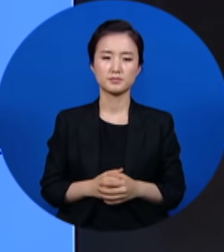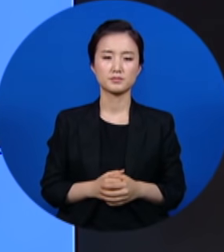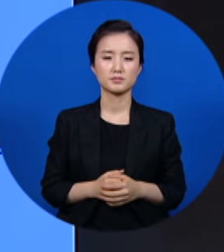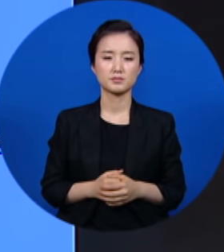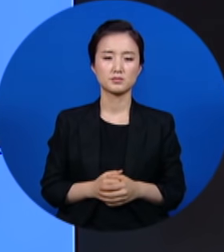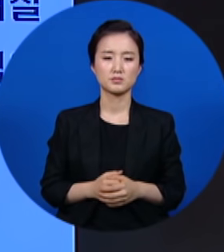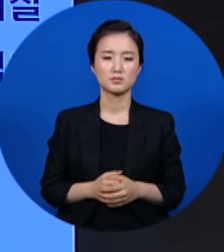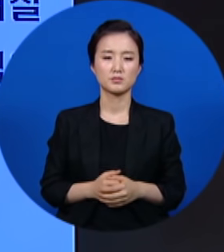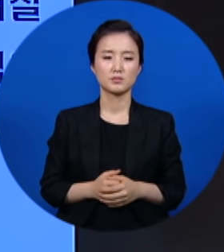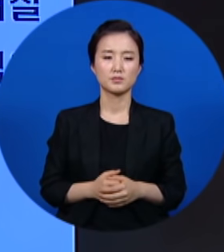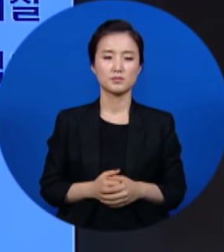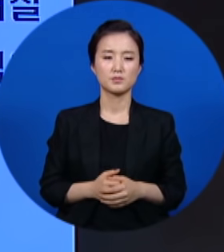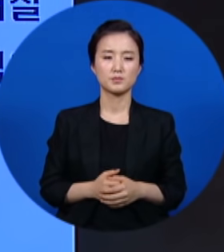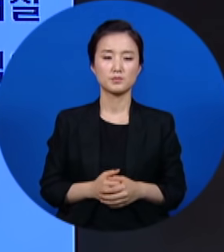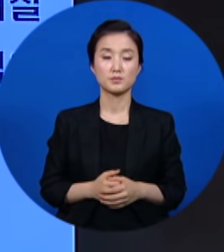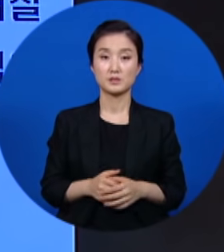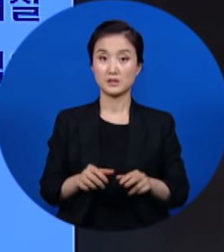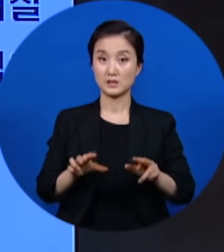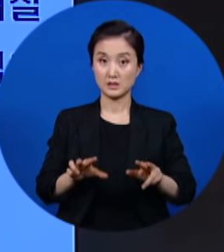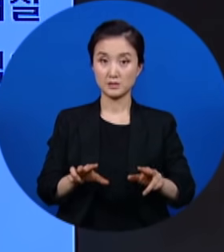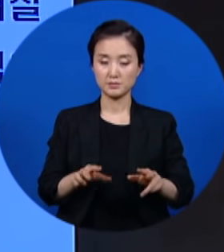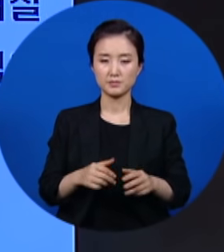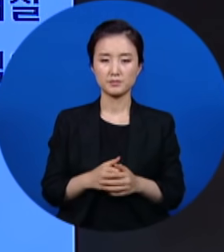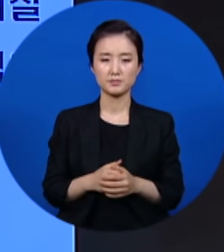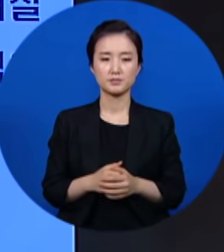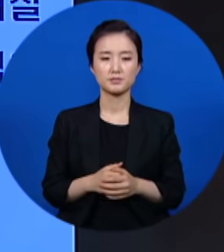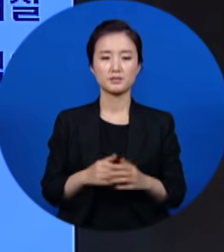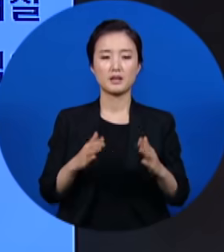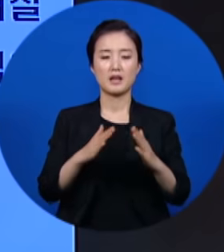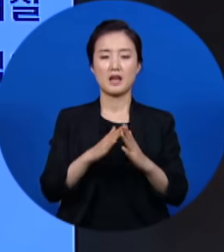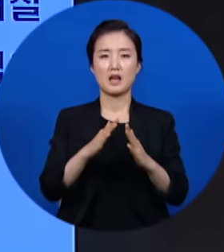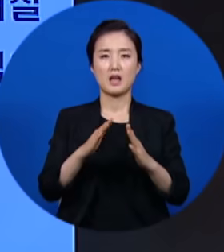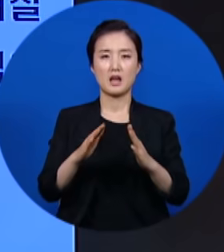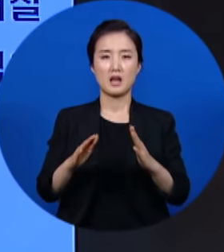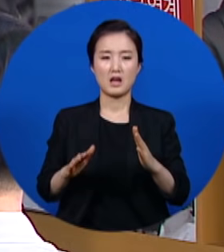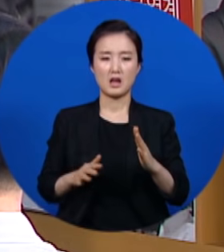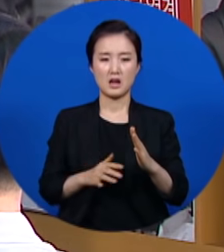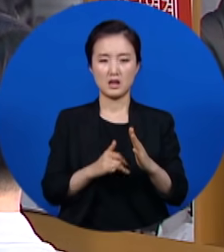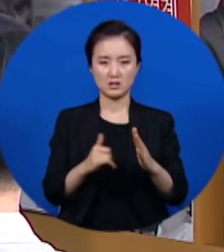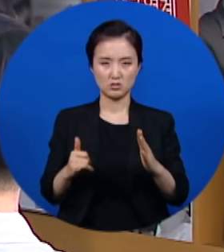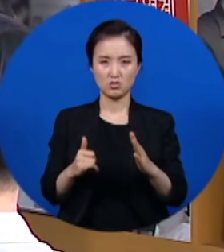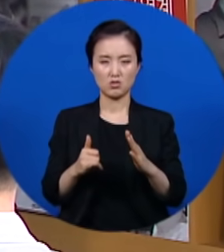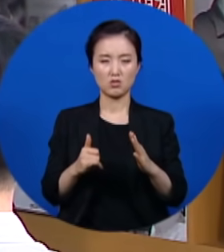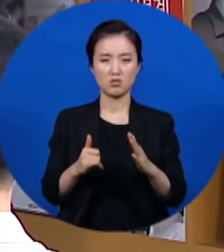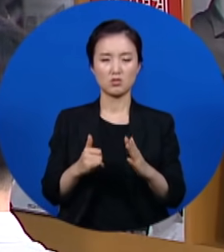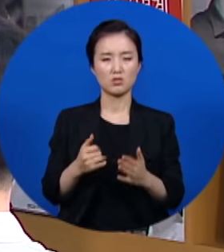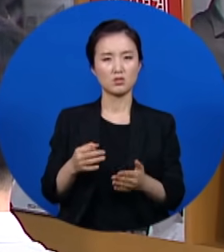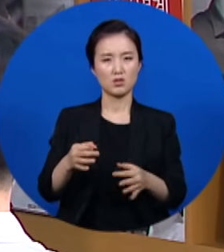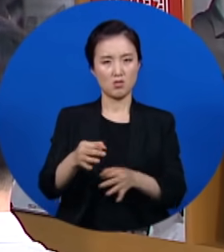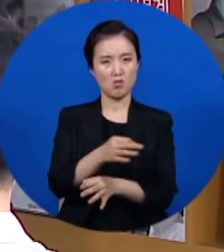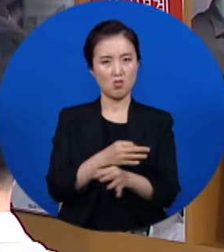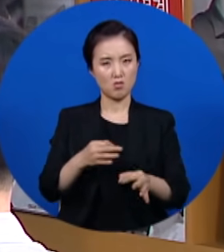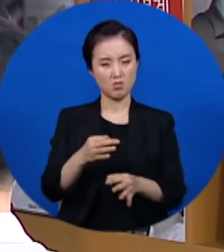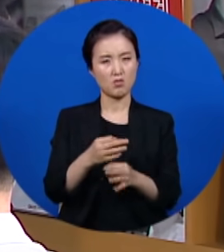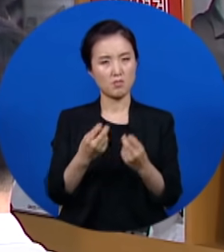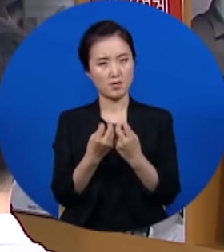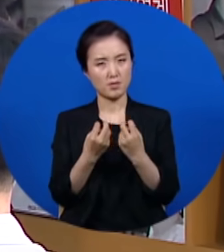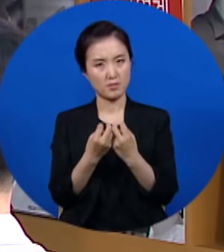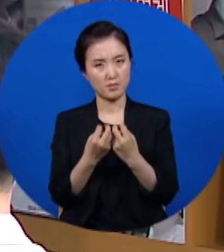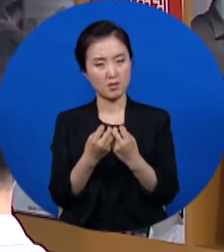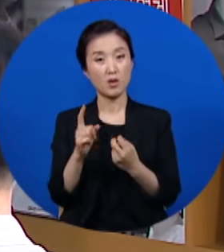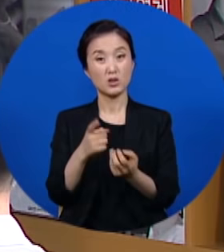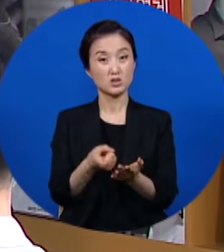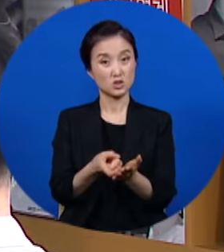자 그래서요 지금 가장 경력 측면 해소 제일 먼저 생각을 180도 바뀌어 될게 마냐 전략